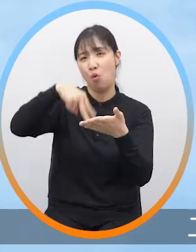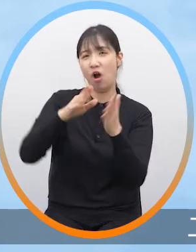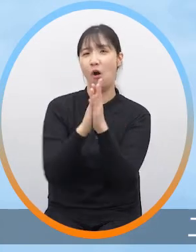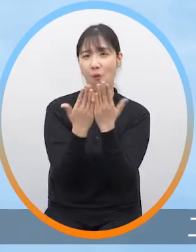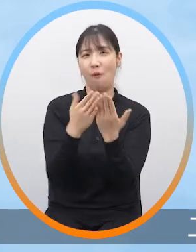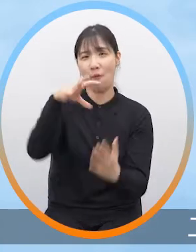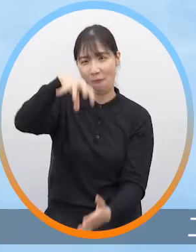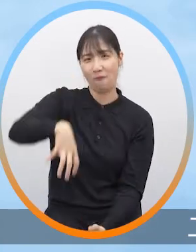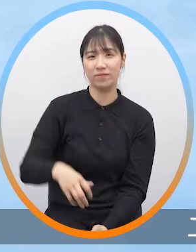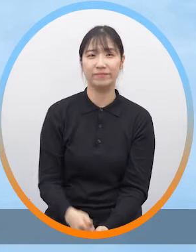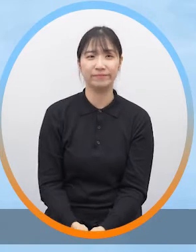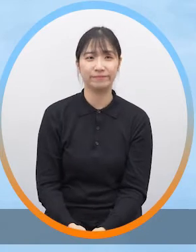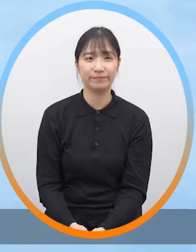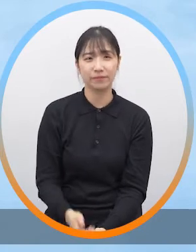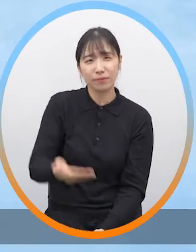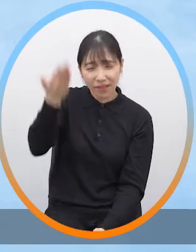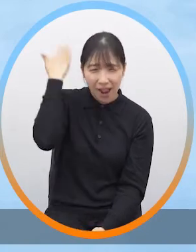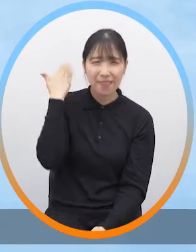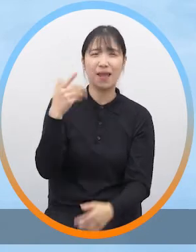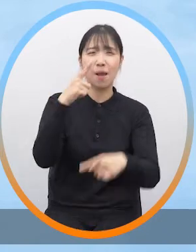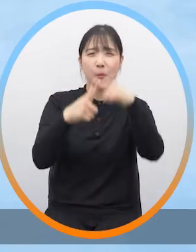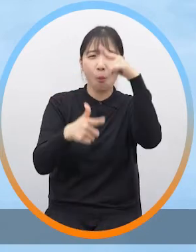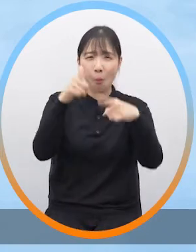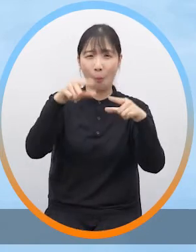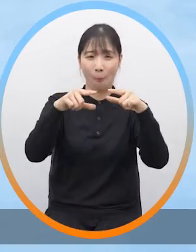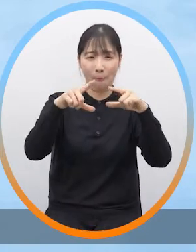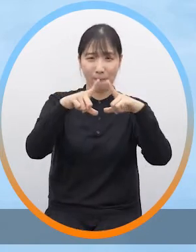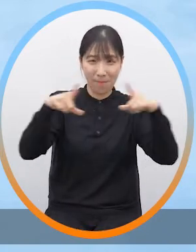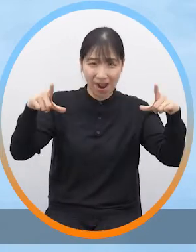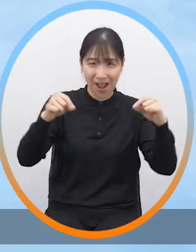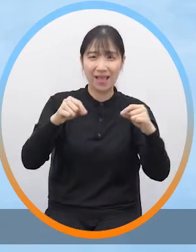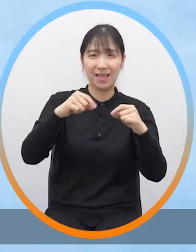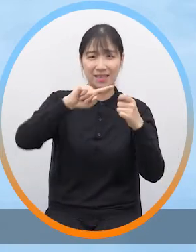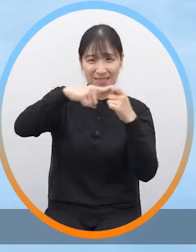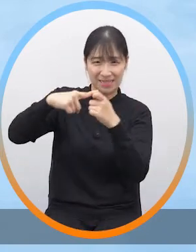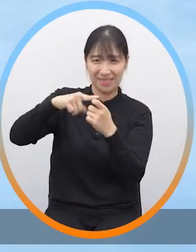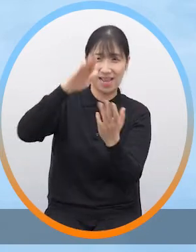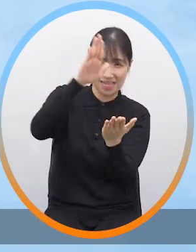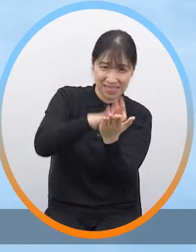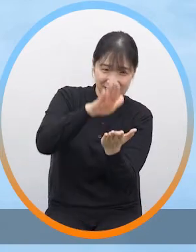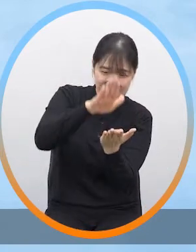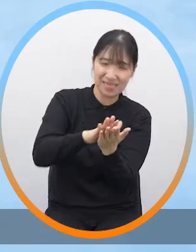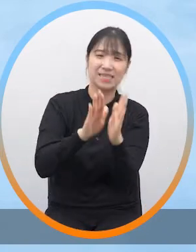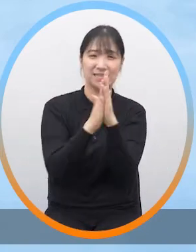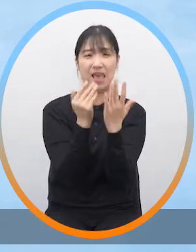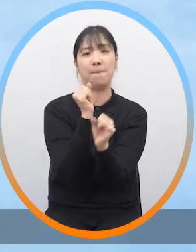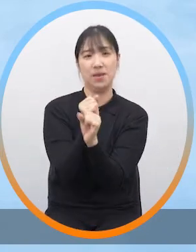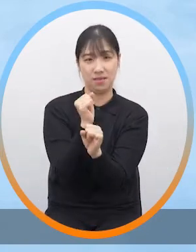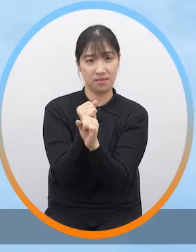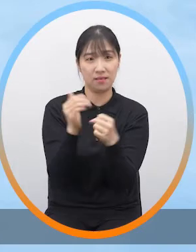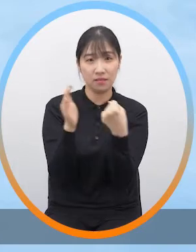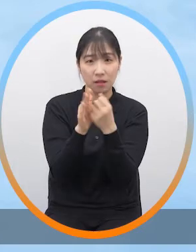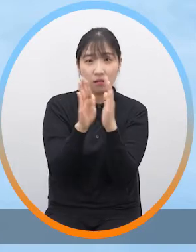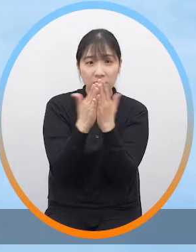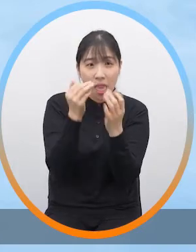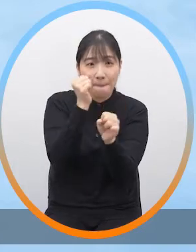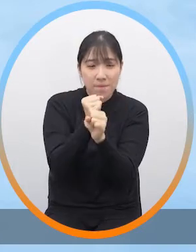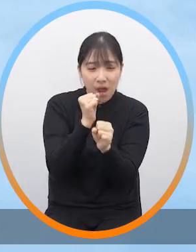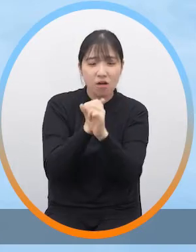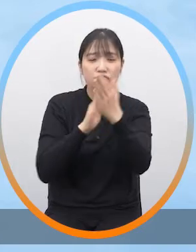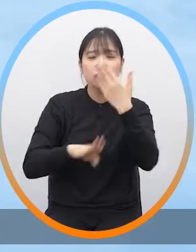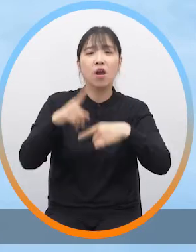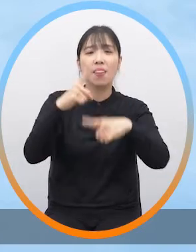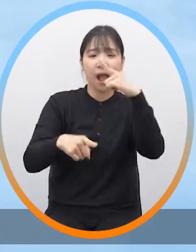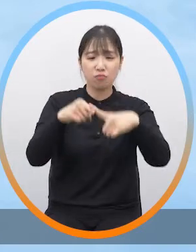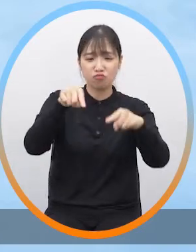이렇게 생각하시면 됩니다. 옛날에는 목판에다가 글자를 찍어가지고 책을 만들었기 때문에 책을 만들고 나면 그